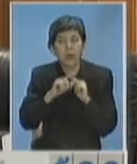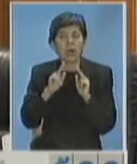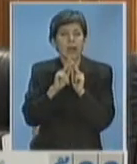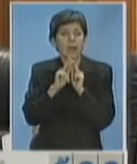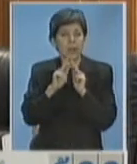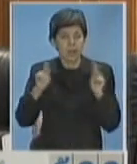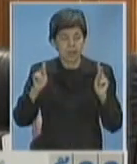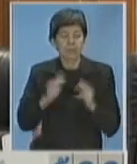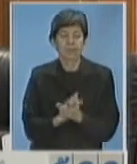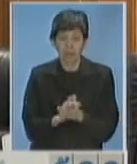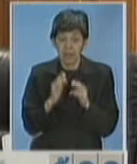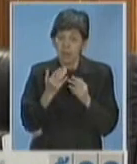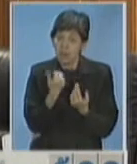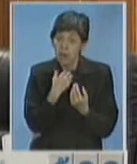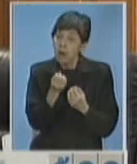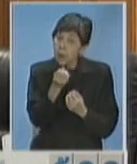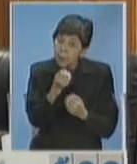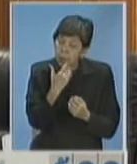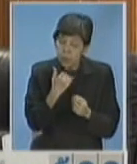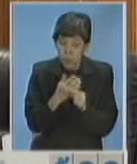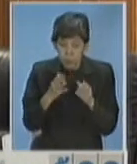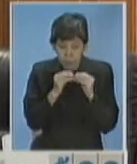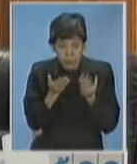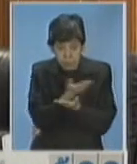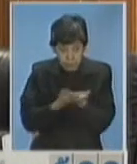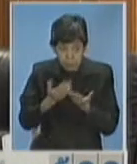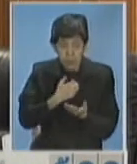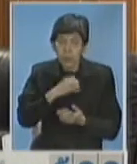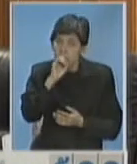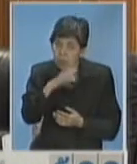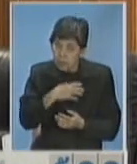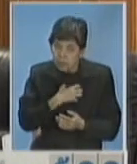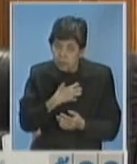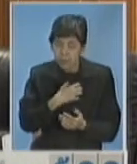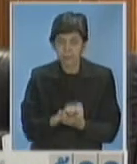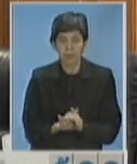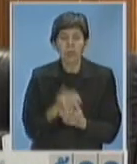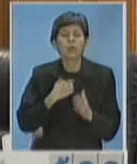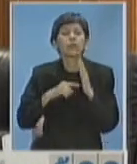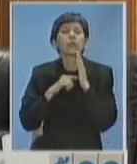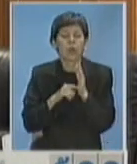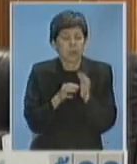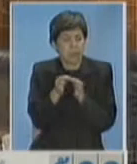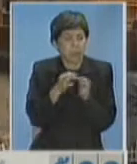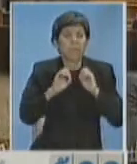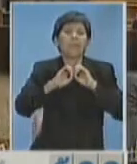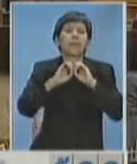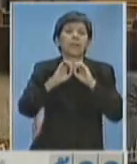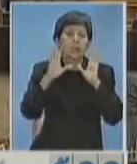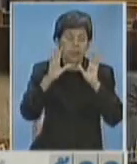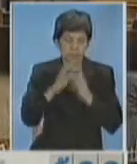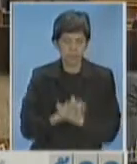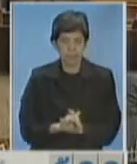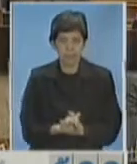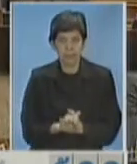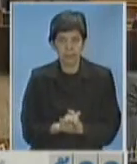การเพราะนั้นการตอบข้อเท็จจริงต่อที่ประชุมนะครับผมเรียนเบื้องต้นก่อนนะครับว่าเช่นว่าหน่วยงานชี้แจงไม่ชัดเจนเนี่ยนะ